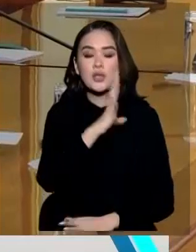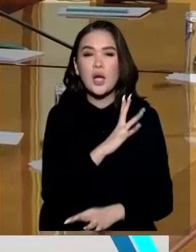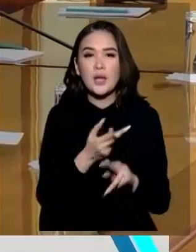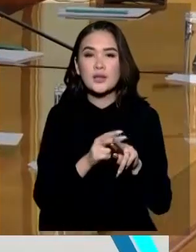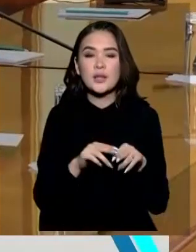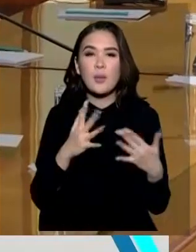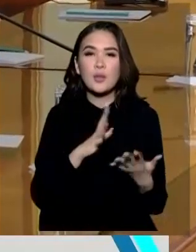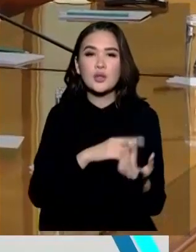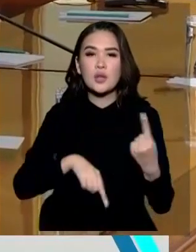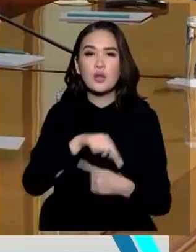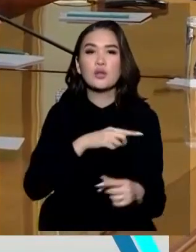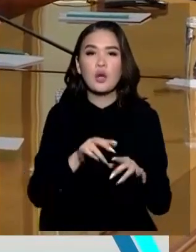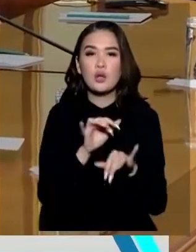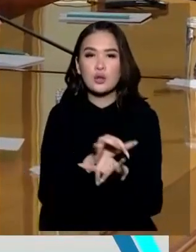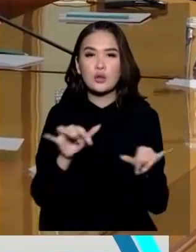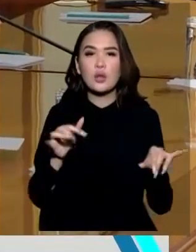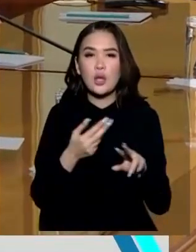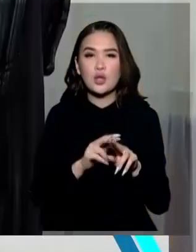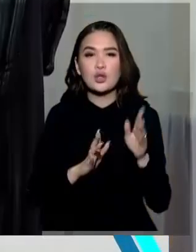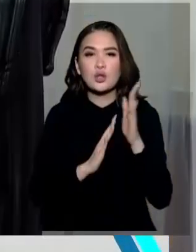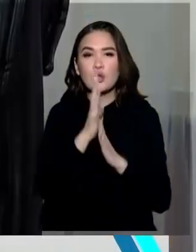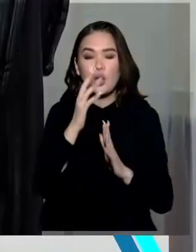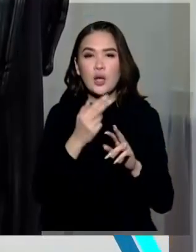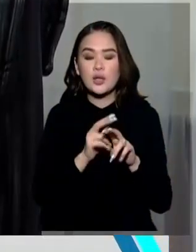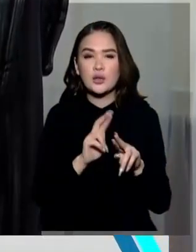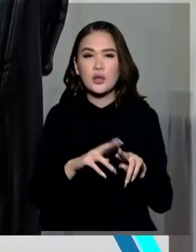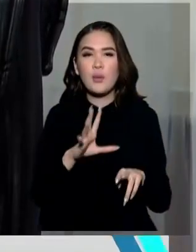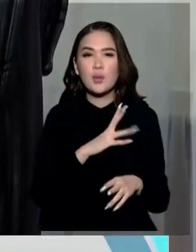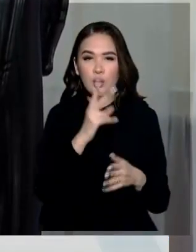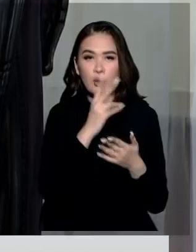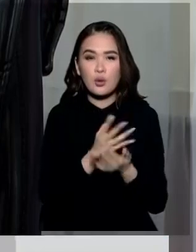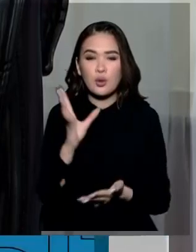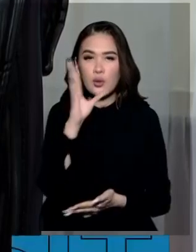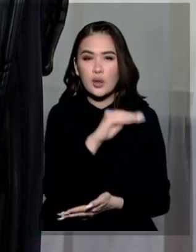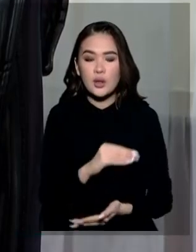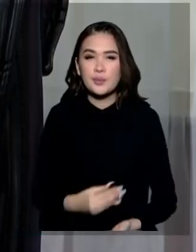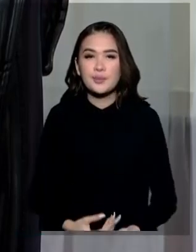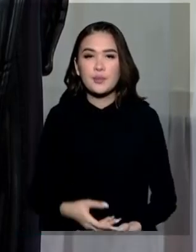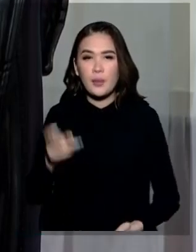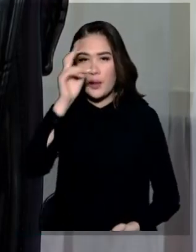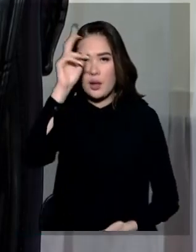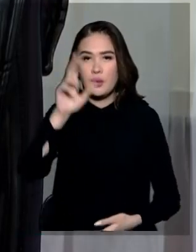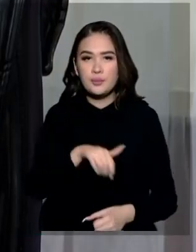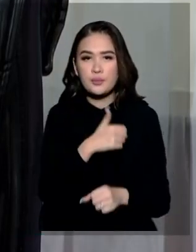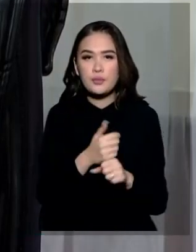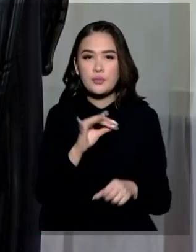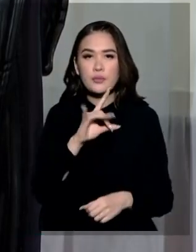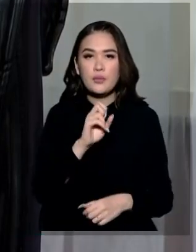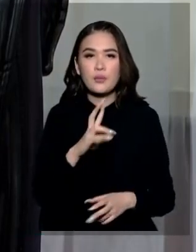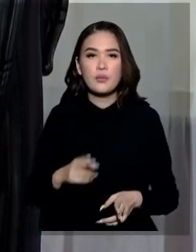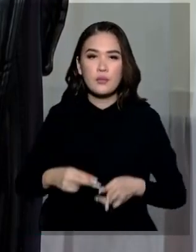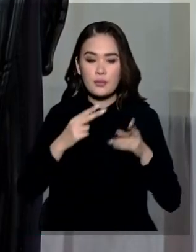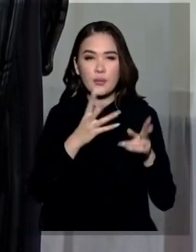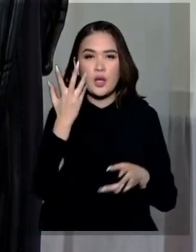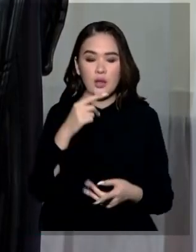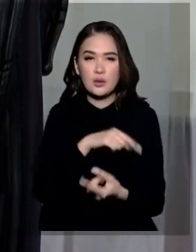өзара сауда көлемін ұлғайту бойынша бұдан да жоғары әлеуетті көріп отырмыз. Мемлекет басшысы Иранға сапары аясында